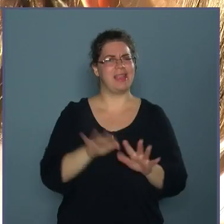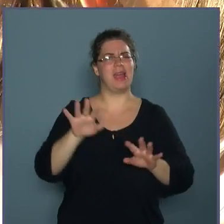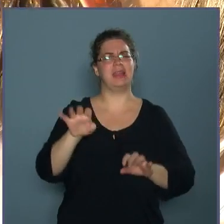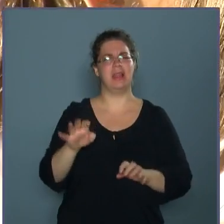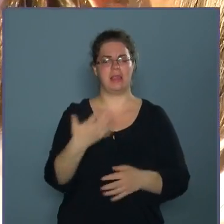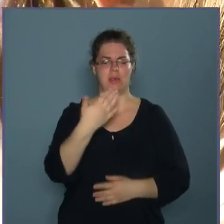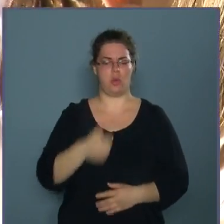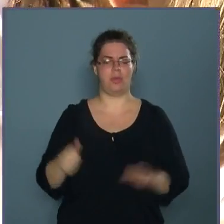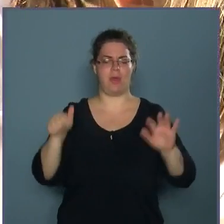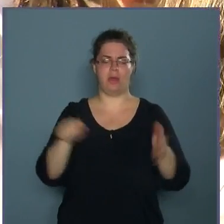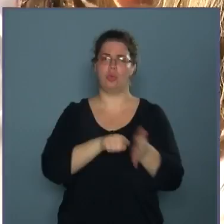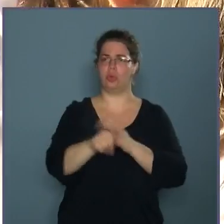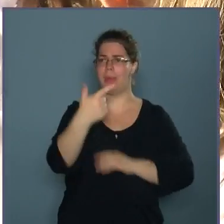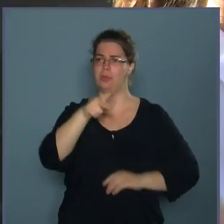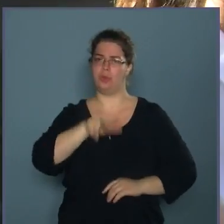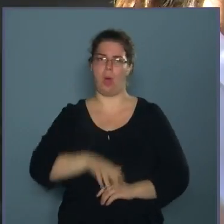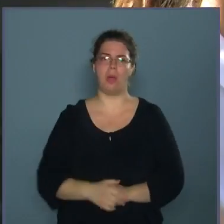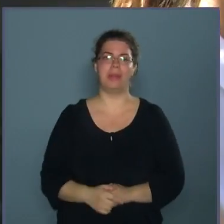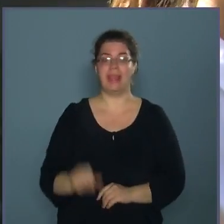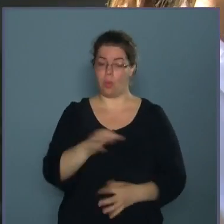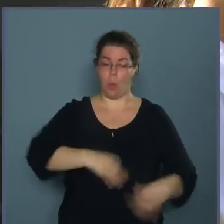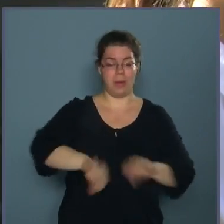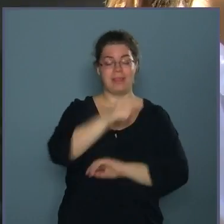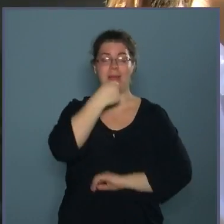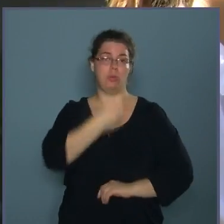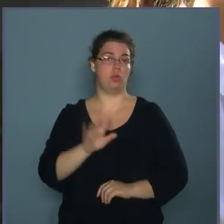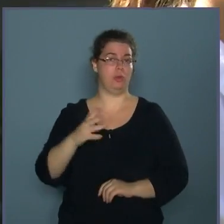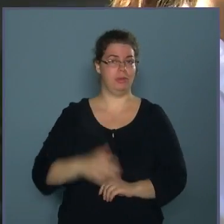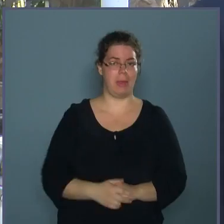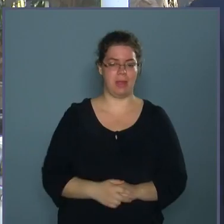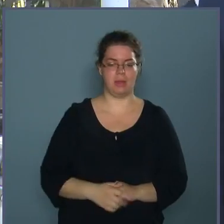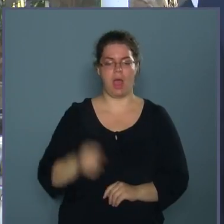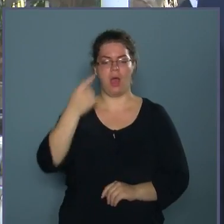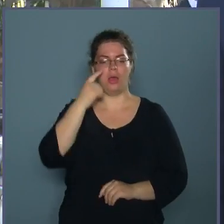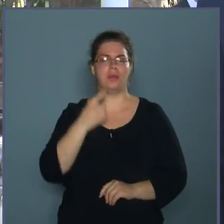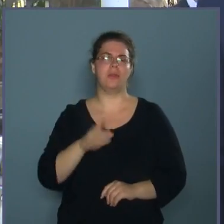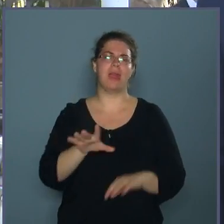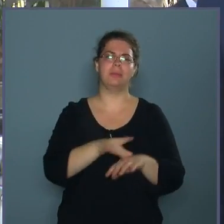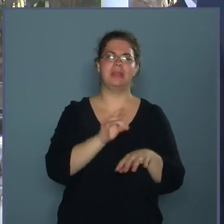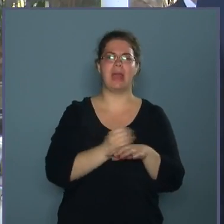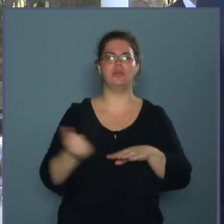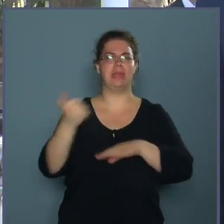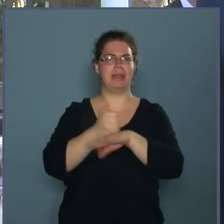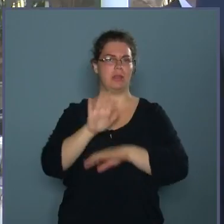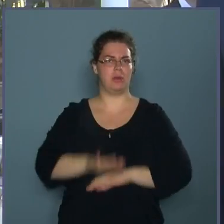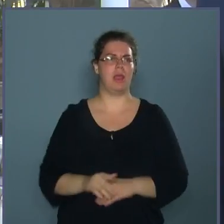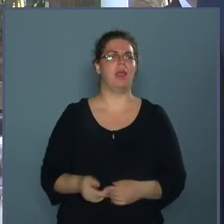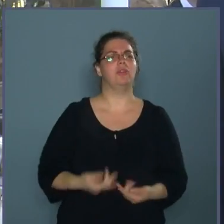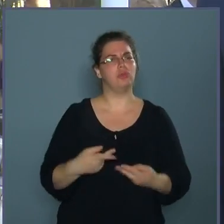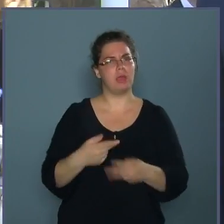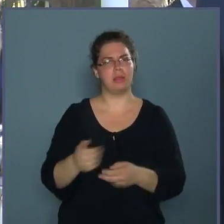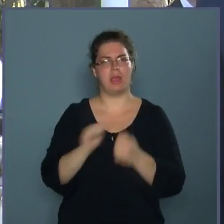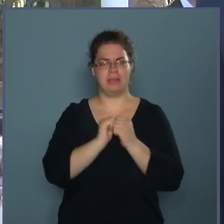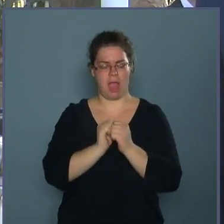1956. október 23-án egy ország mondott nemet a szovjet mintájú diktatúrára, és juttatta